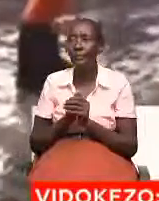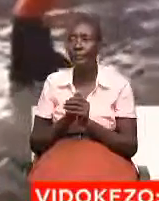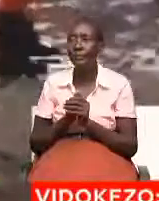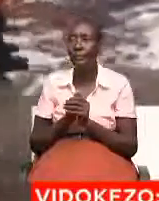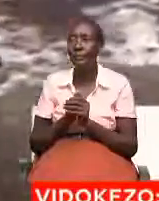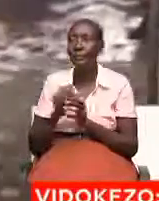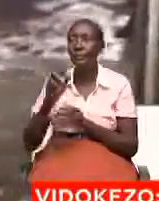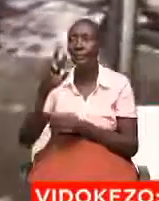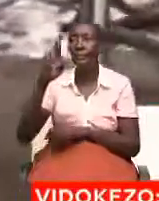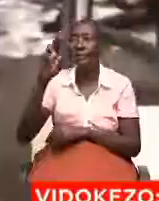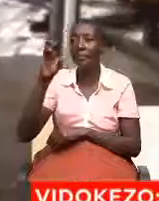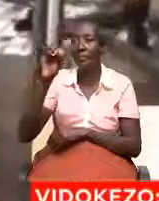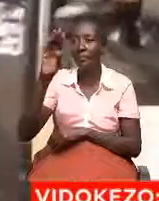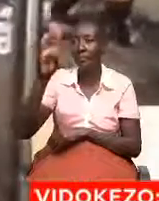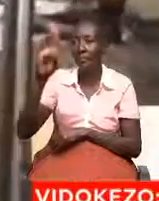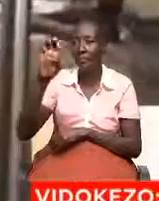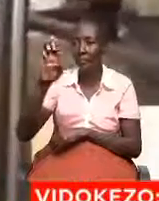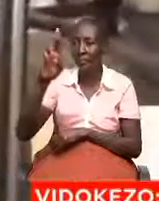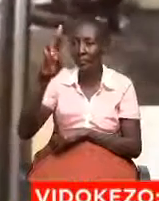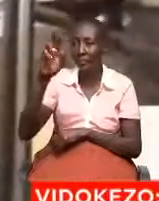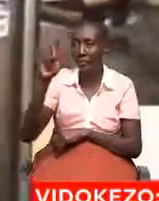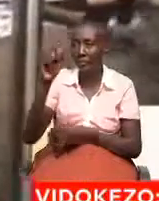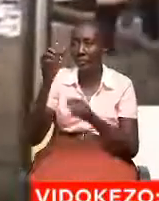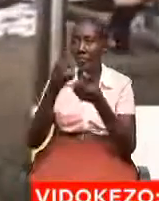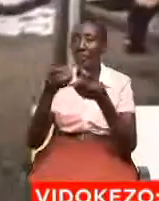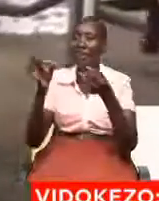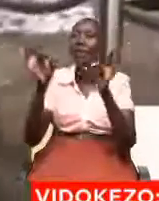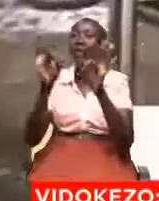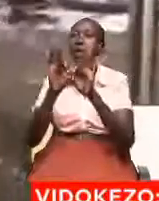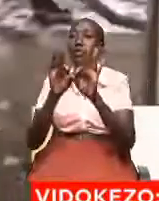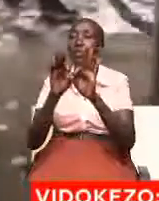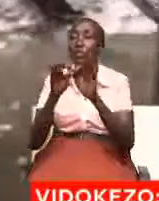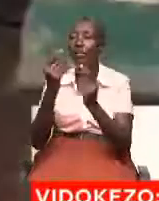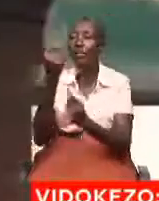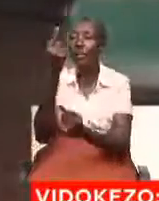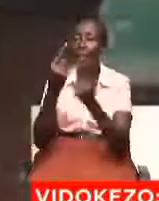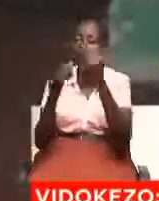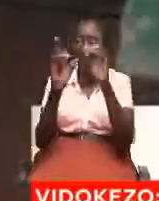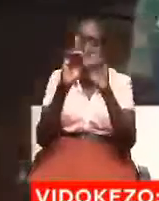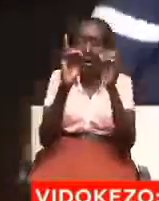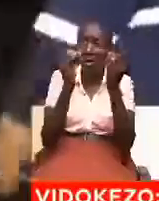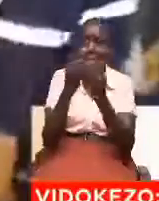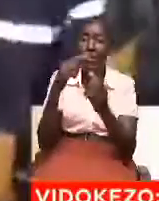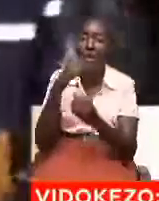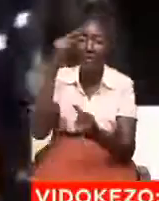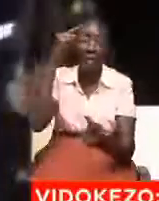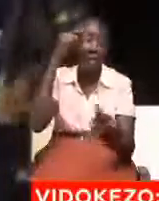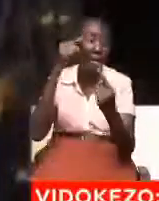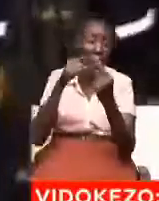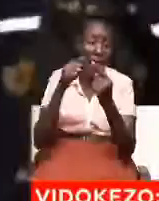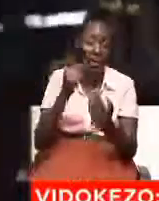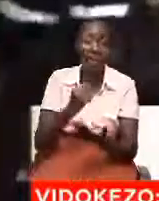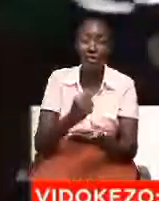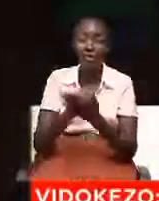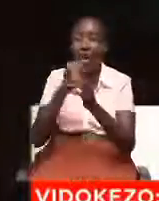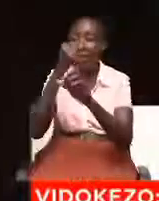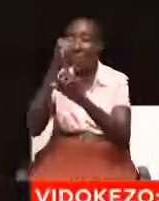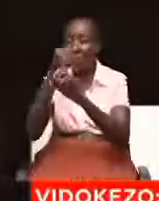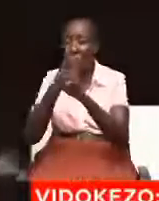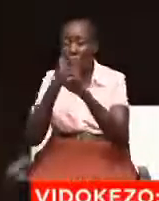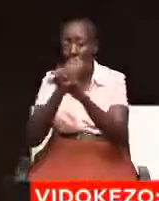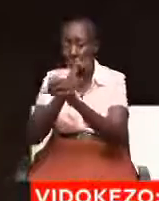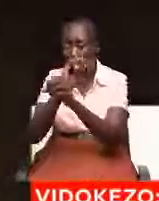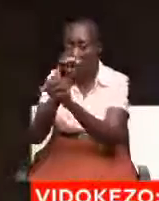Robert Onyego, afisa wa kitengo cha wazima moto wa kaunti, anasema lengo kuu lao ni kupambana na kirusi cha corona katika kaunti